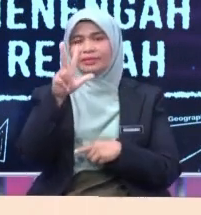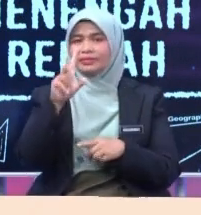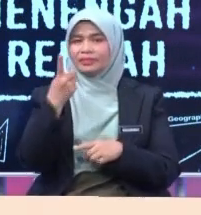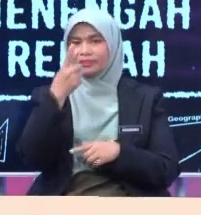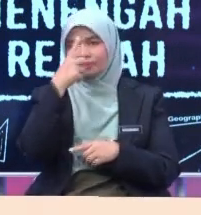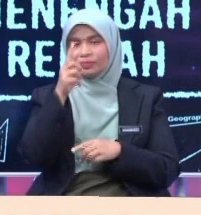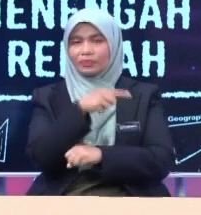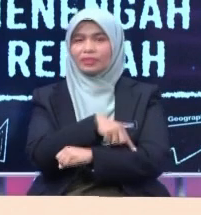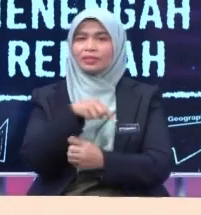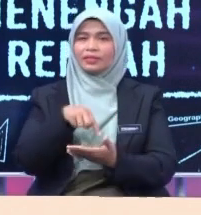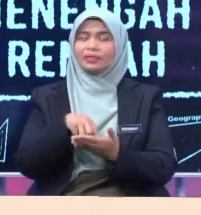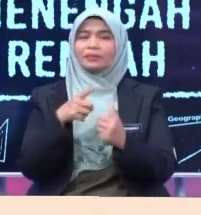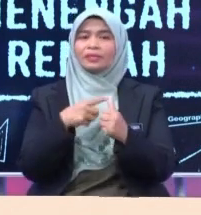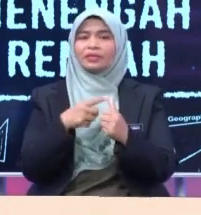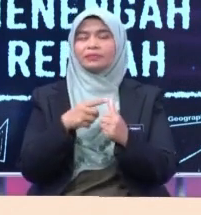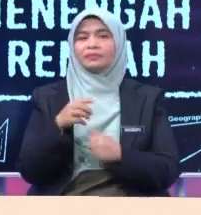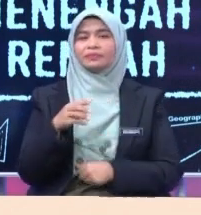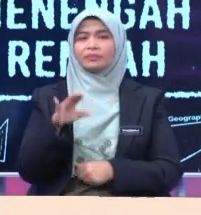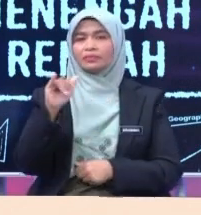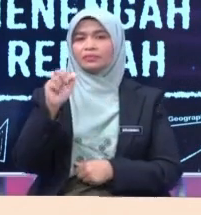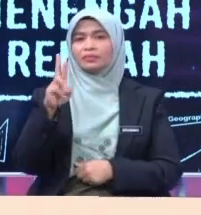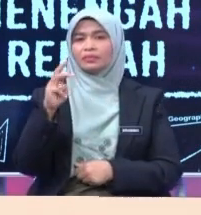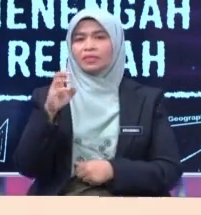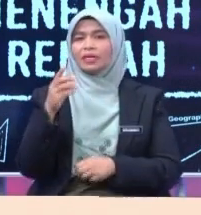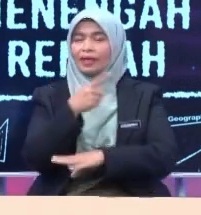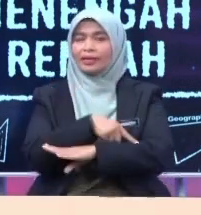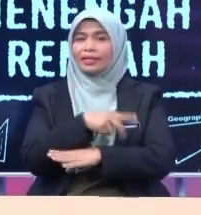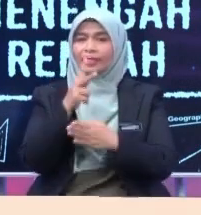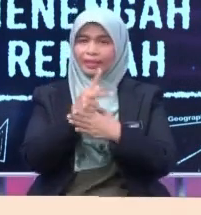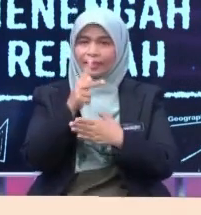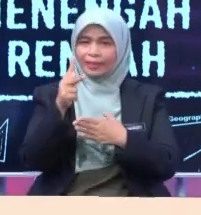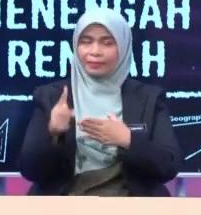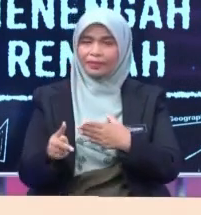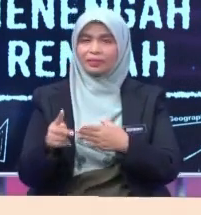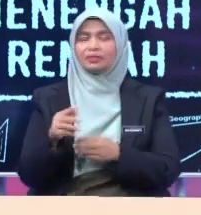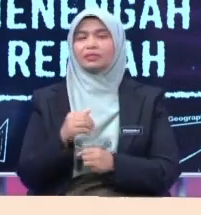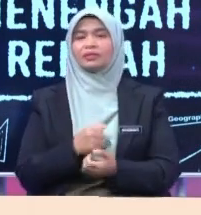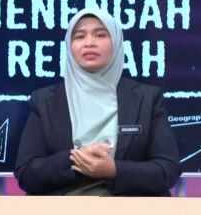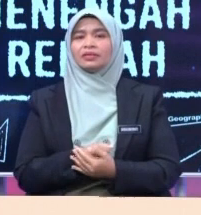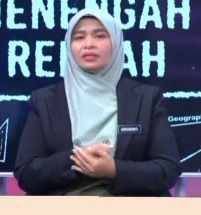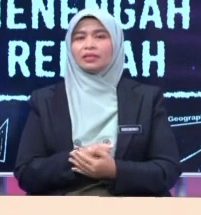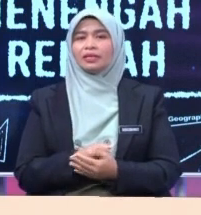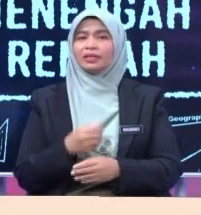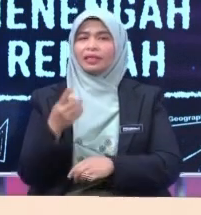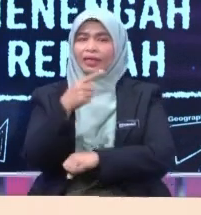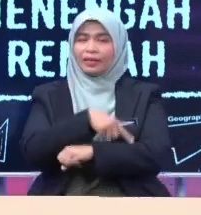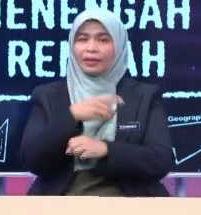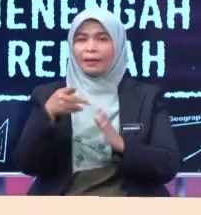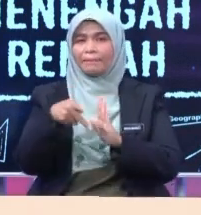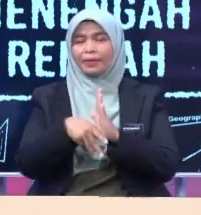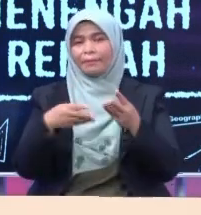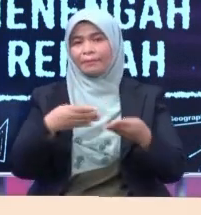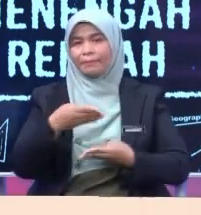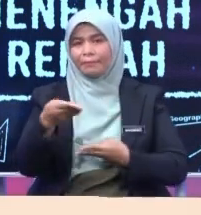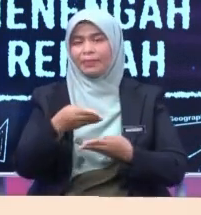akhirat. Okay, yang pertama ialah Yaumul Qiyamah, iaitu hari kiamat. Yaumuddin, hari pembalasan. Dan